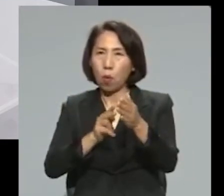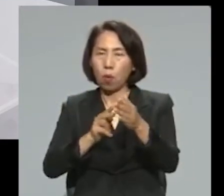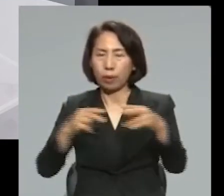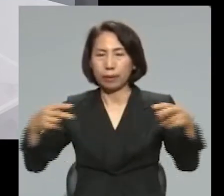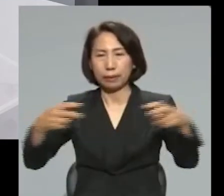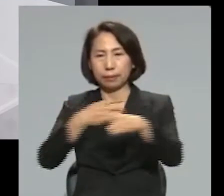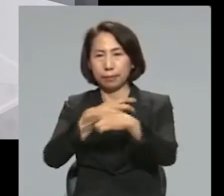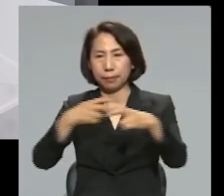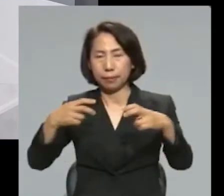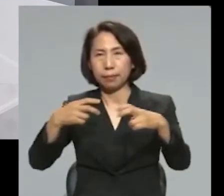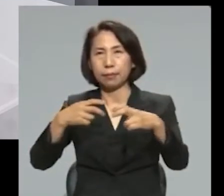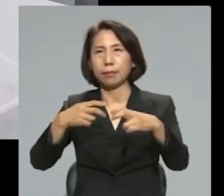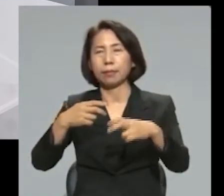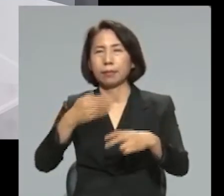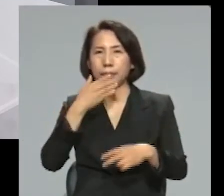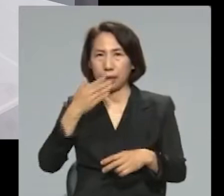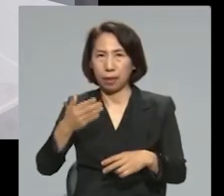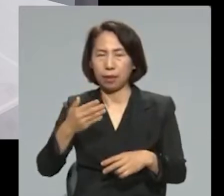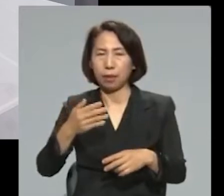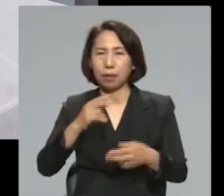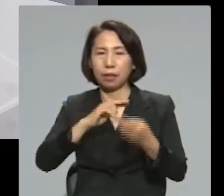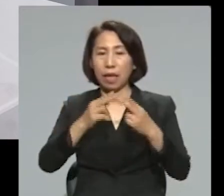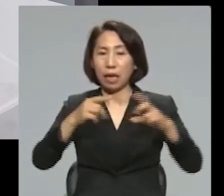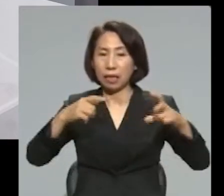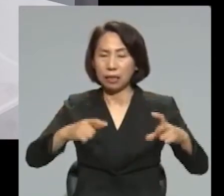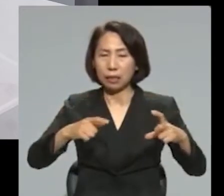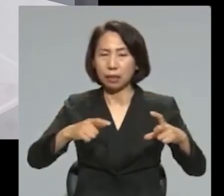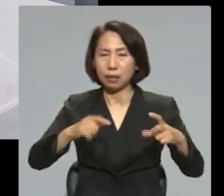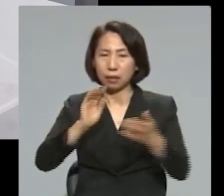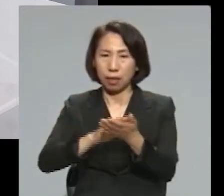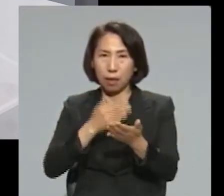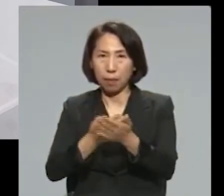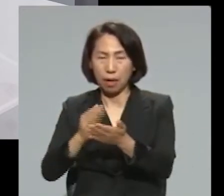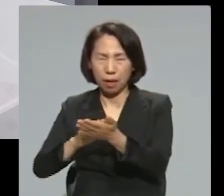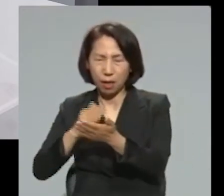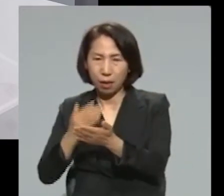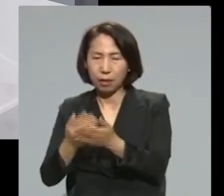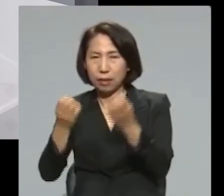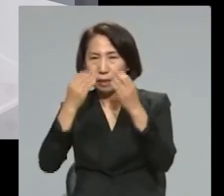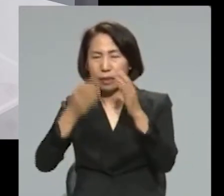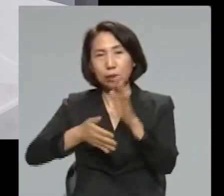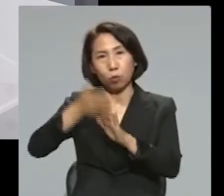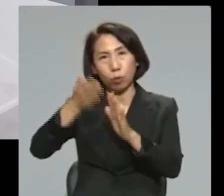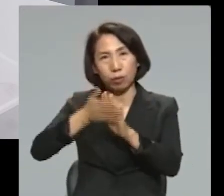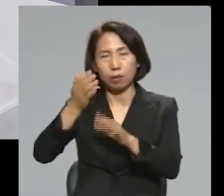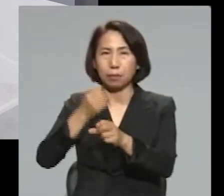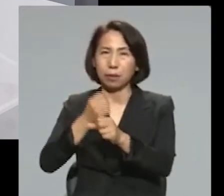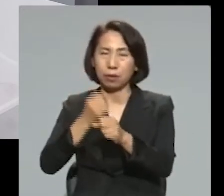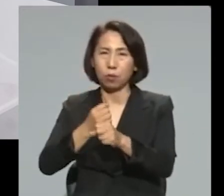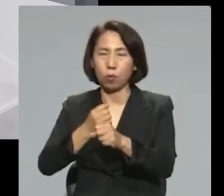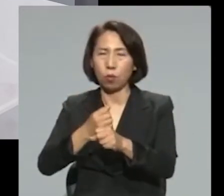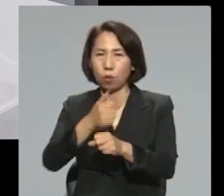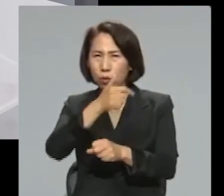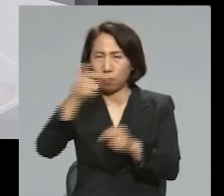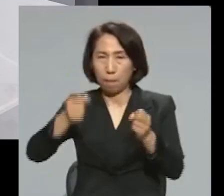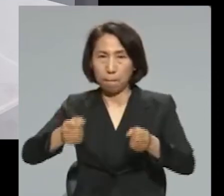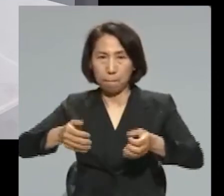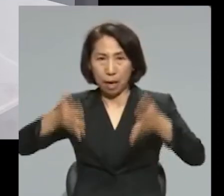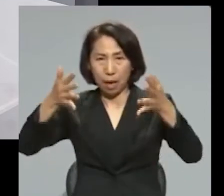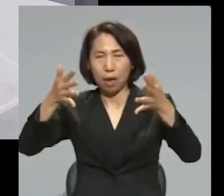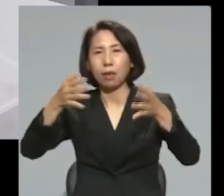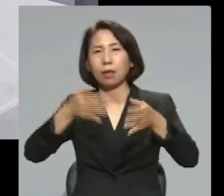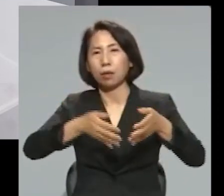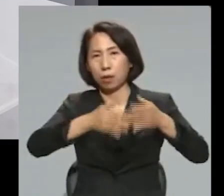해결하겠습니다. 대가협 지구 단위 개발을 통한 신시가지 조성 및 중대형 아파트 건설, 다산